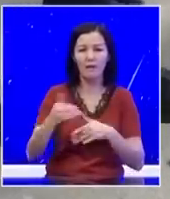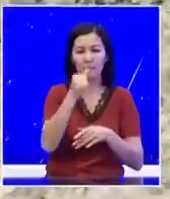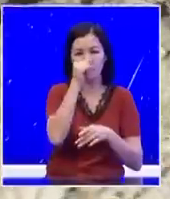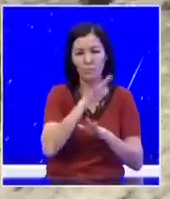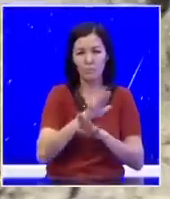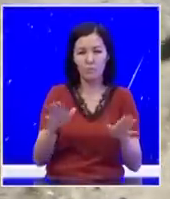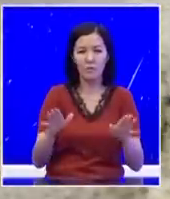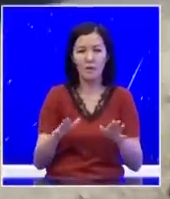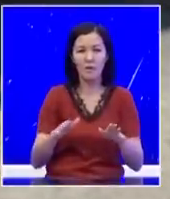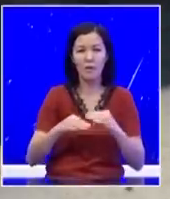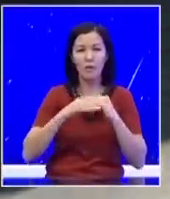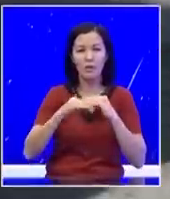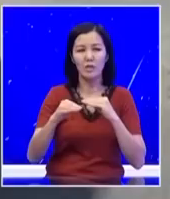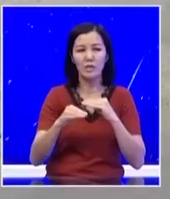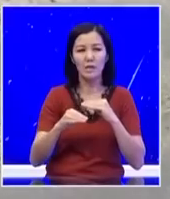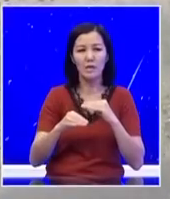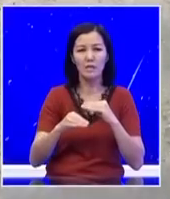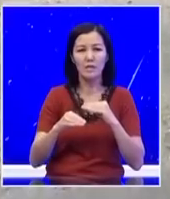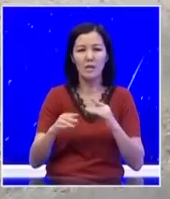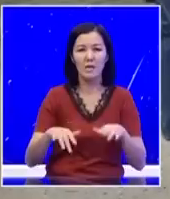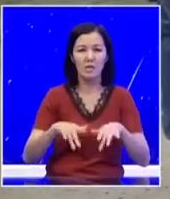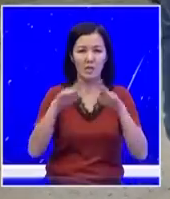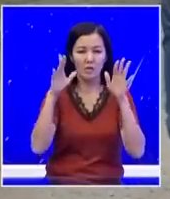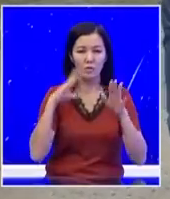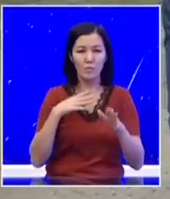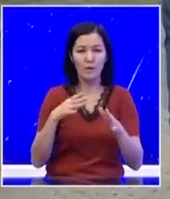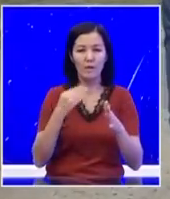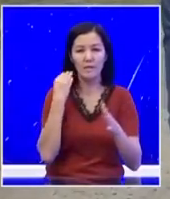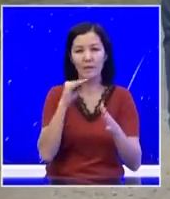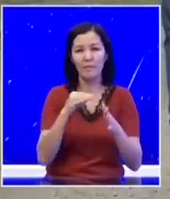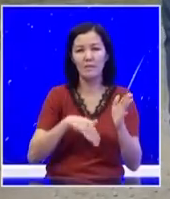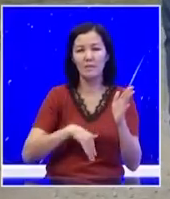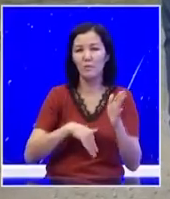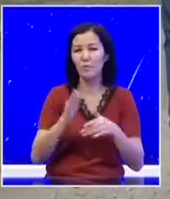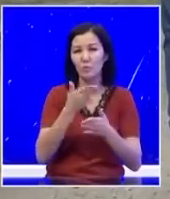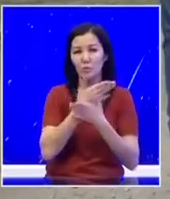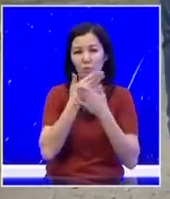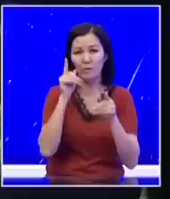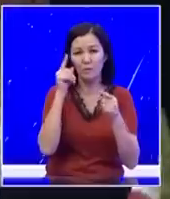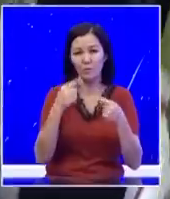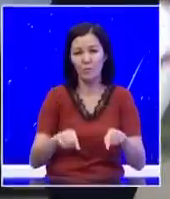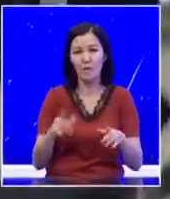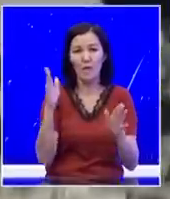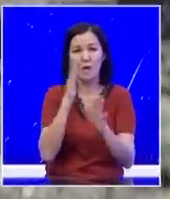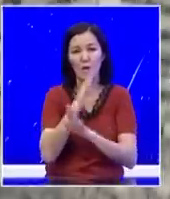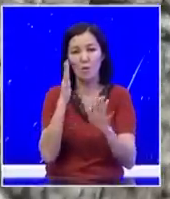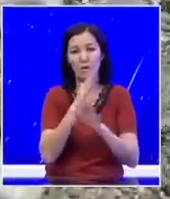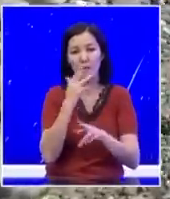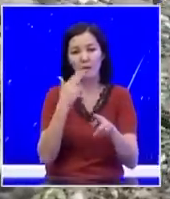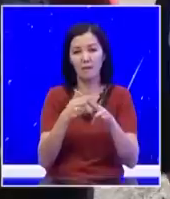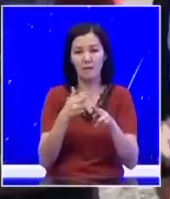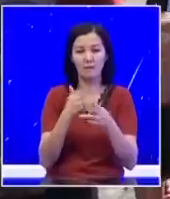болмайды. Асфальты желіне-желіне топырағы шыға бастаған. Сапаның сын көтермей тұрғанын жауаптылар ауа райынан деп түсіндіріп